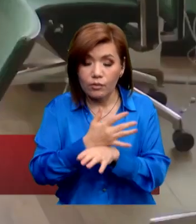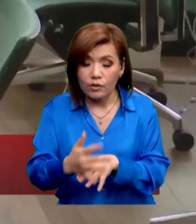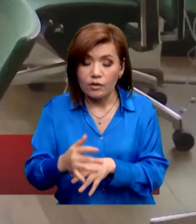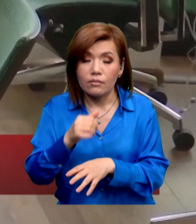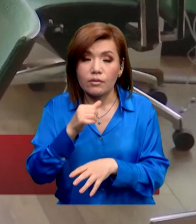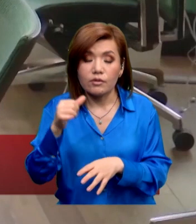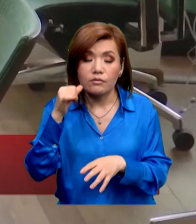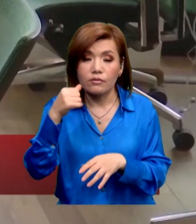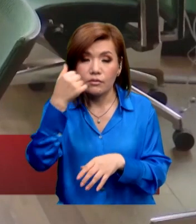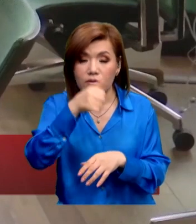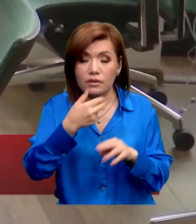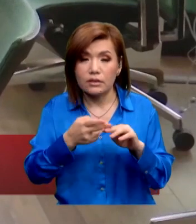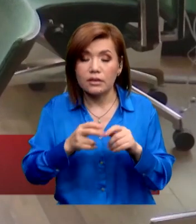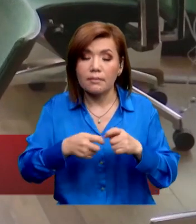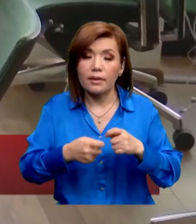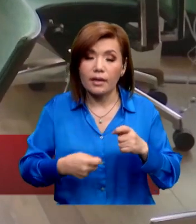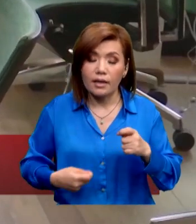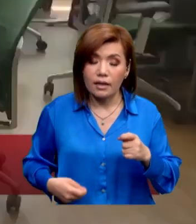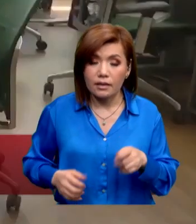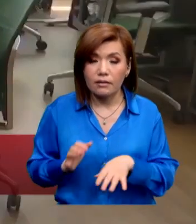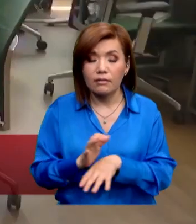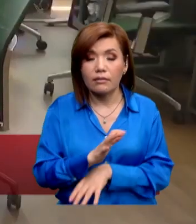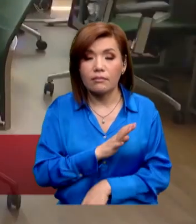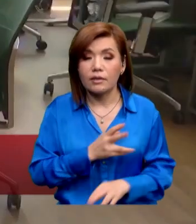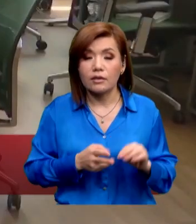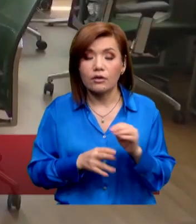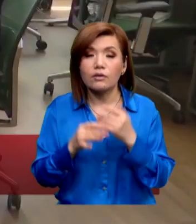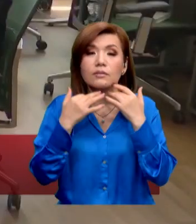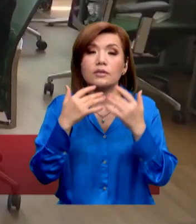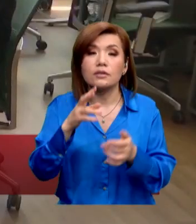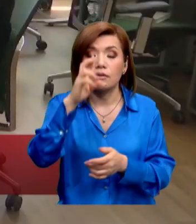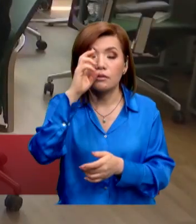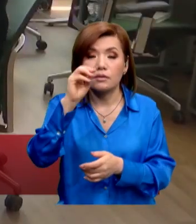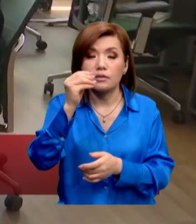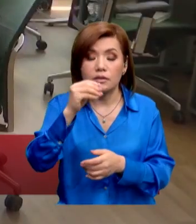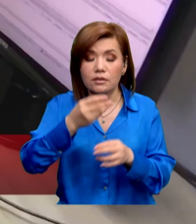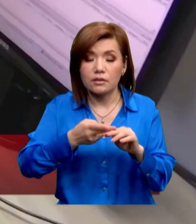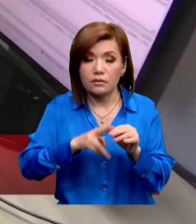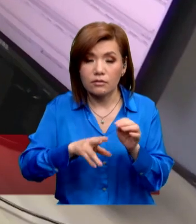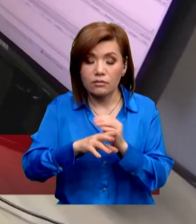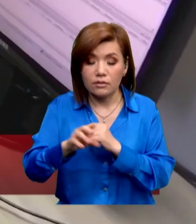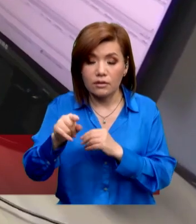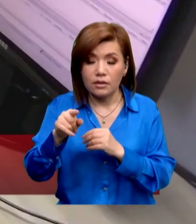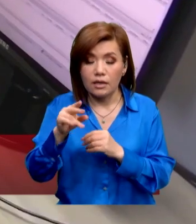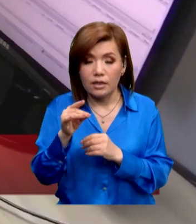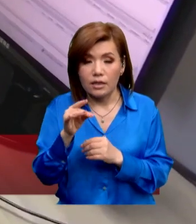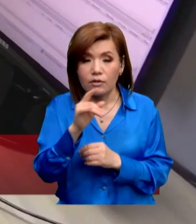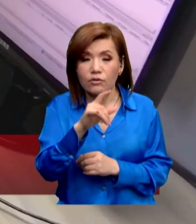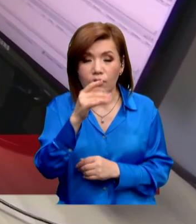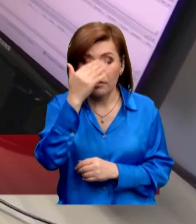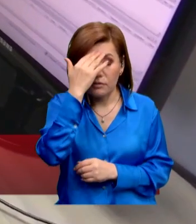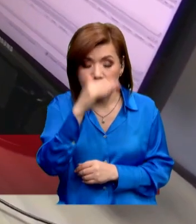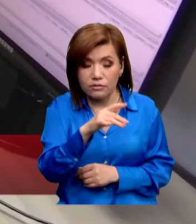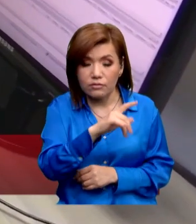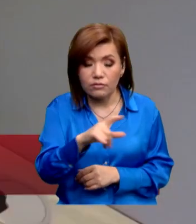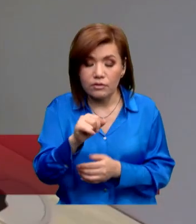прошлого года, происходил медленный отток. По прогнозам экспертов, спрос на госбумаги Казахстана со стороны нерезидентов будет продолжаться